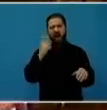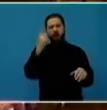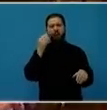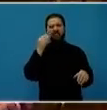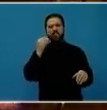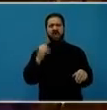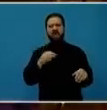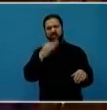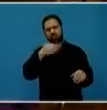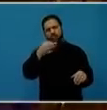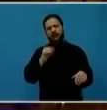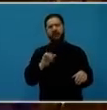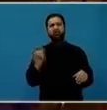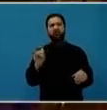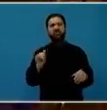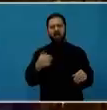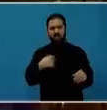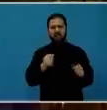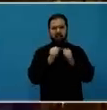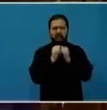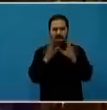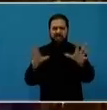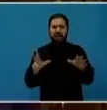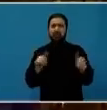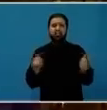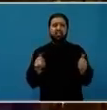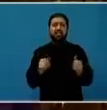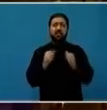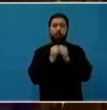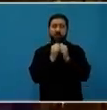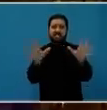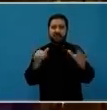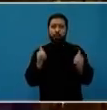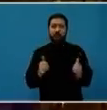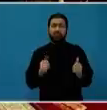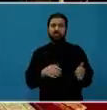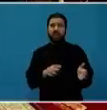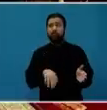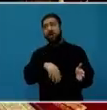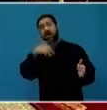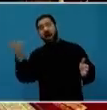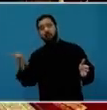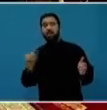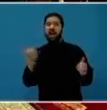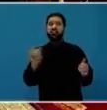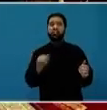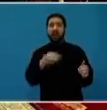m-a blestemat. Ce se întâmplă cu blestemul acesta? Ajunge înapoi către cel care a rostit